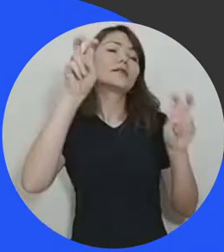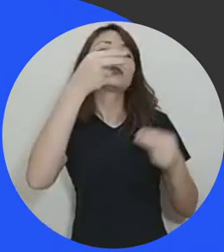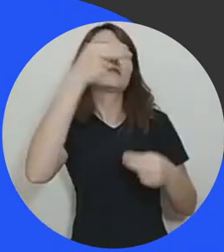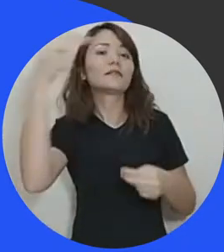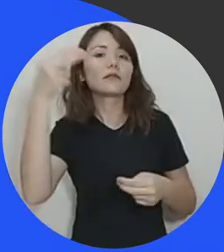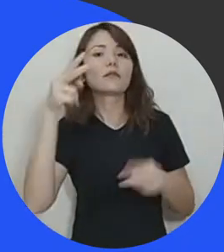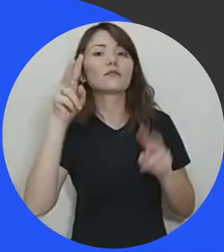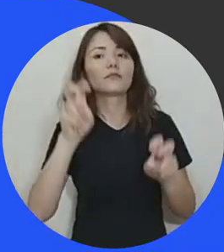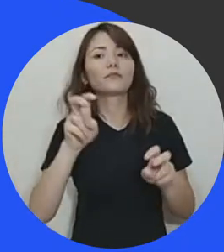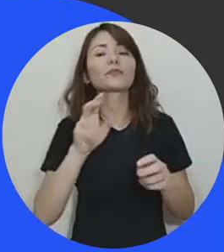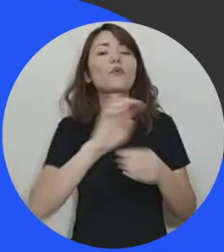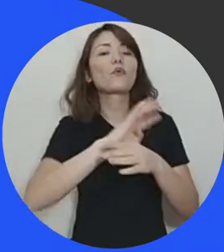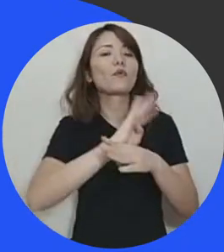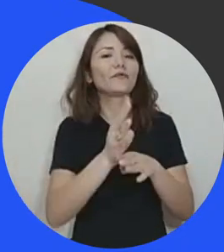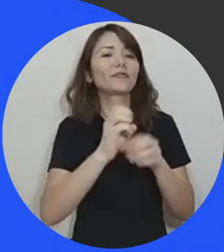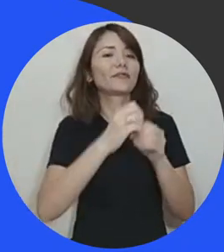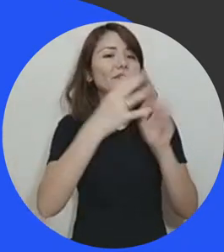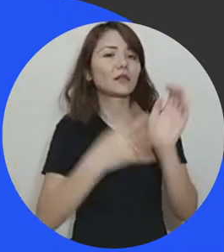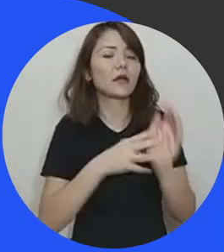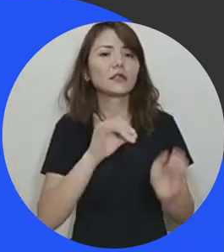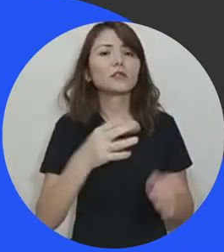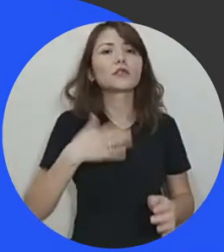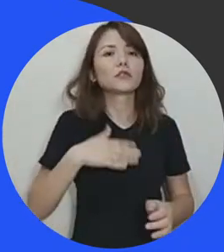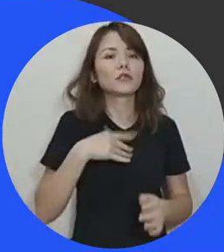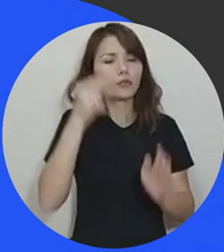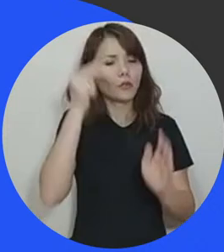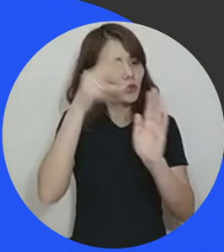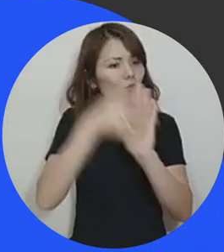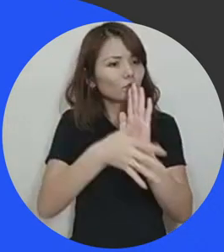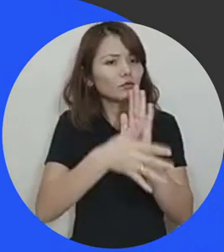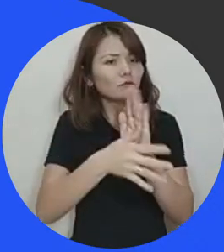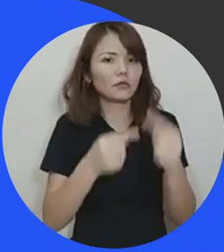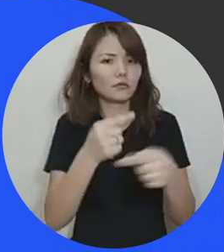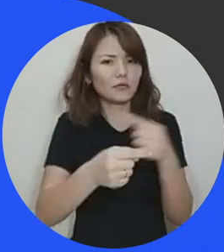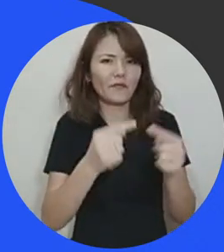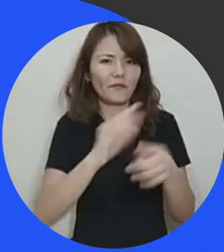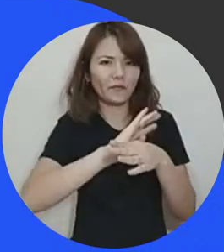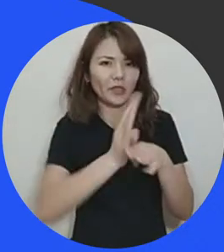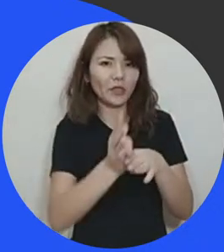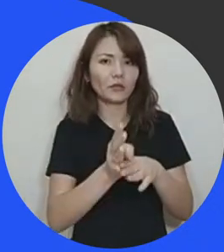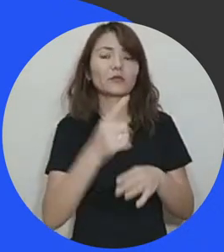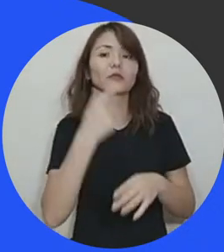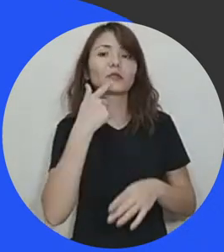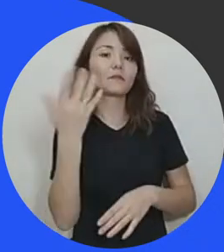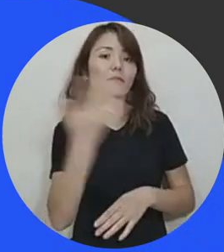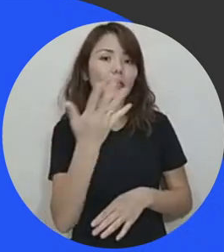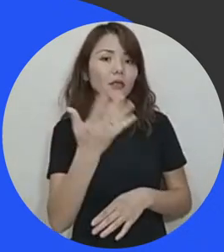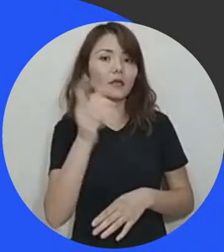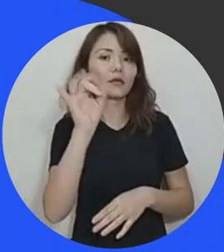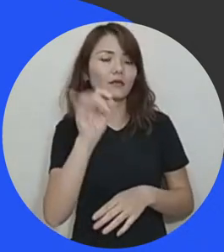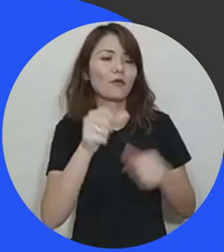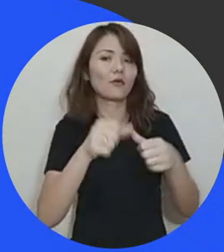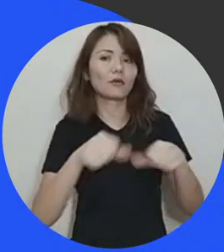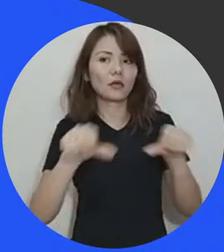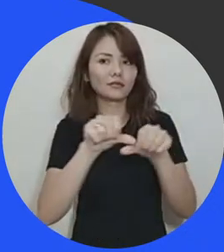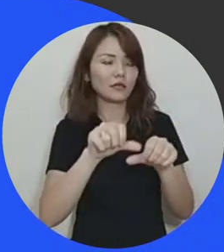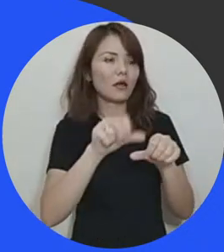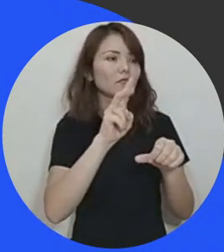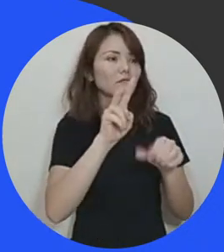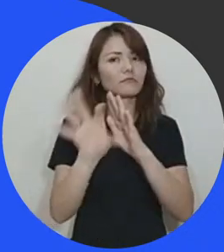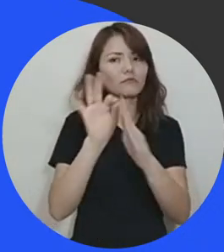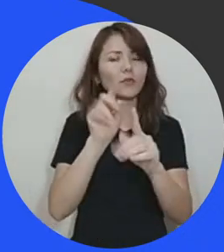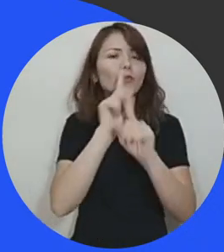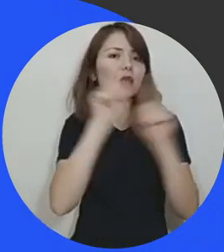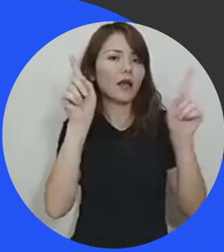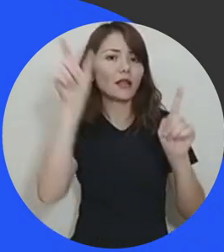следам COVID-19» или «Зачем исследовать геном вируса?» Спикером организаторы выбрали уникального человека.